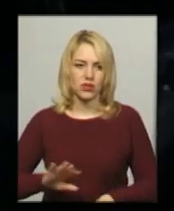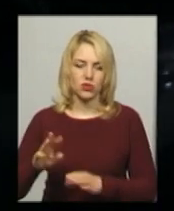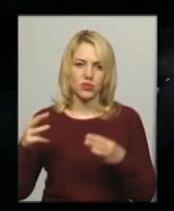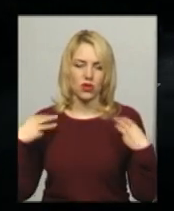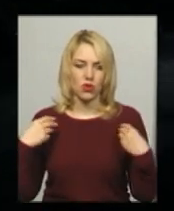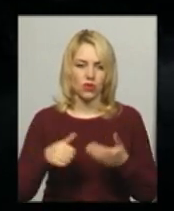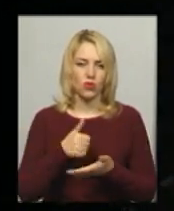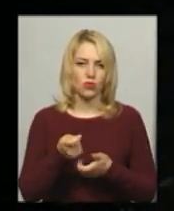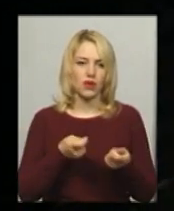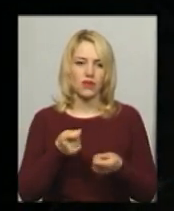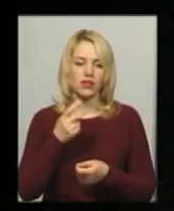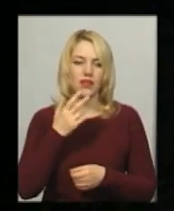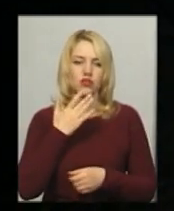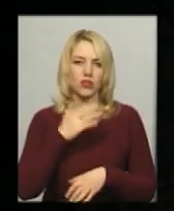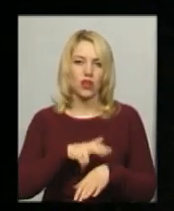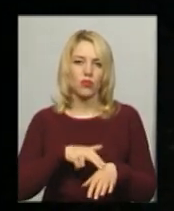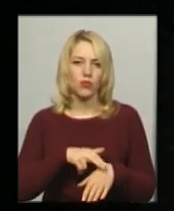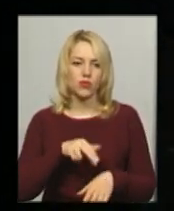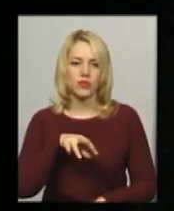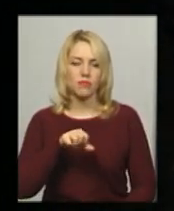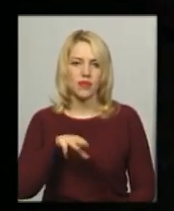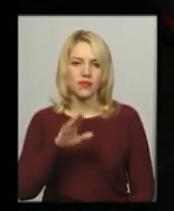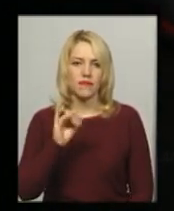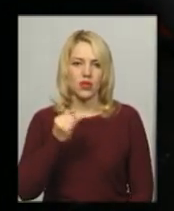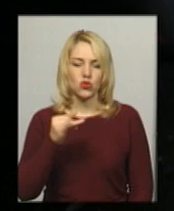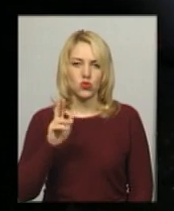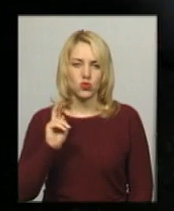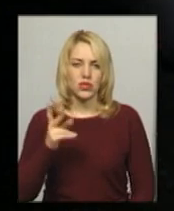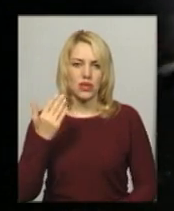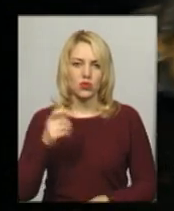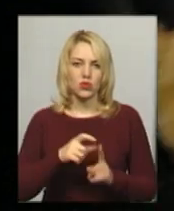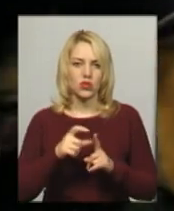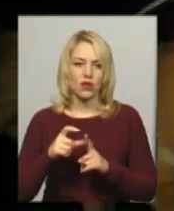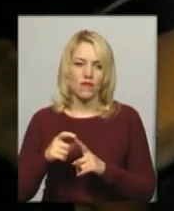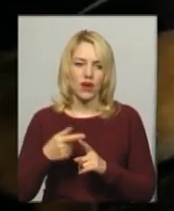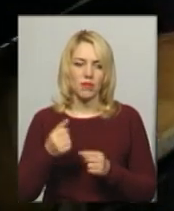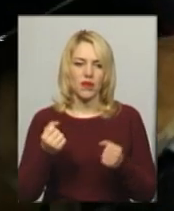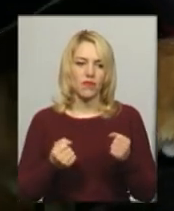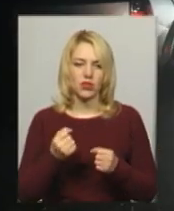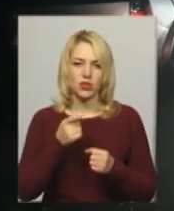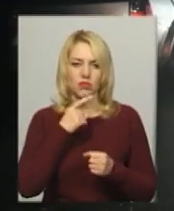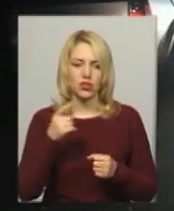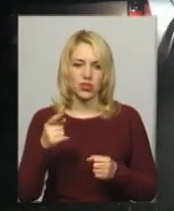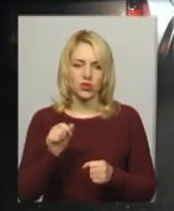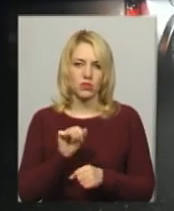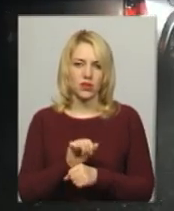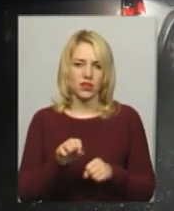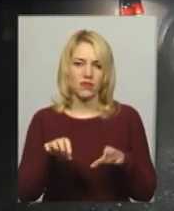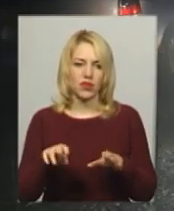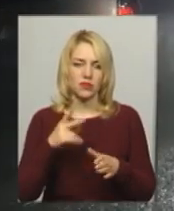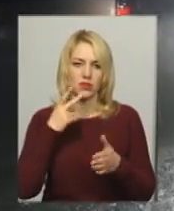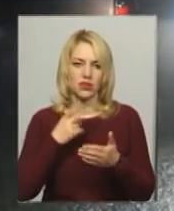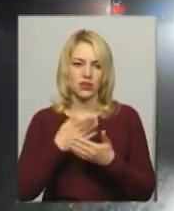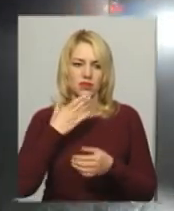управління Нацполіції в області Вадим Матвійчук. За його словами, водій автомобіля під час нетривалої зупинки вирішив